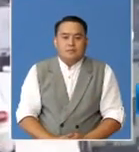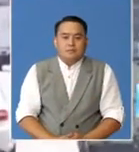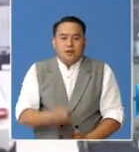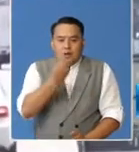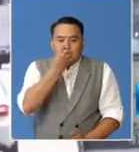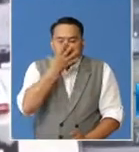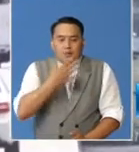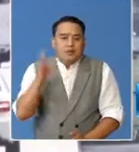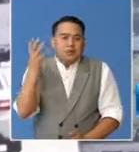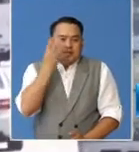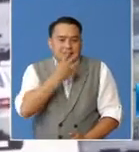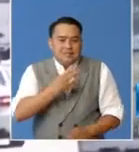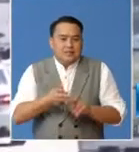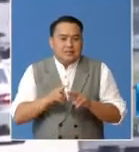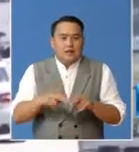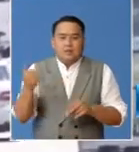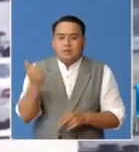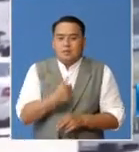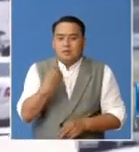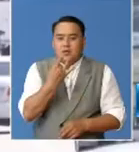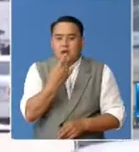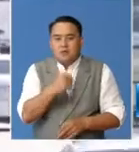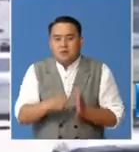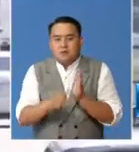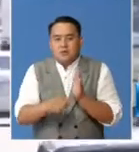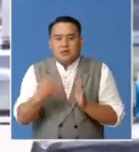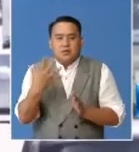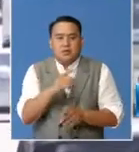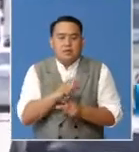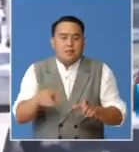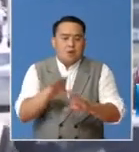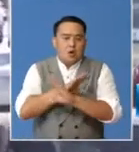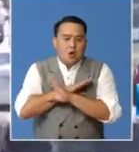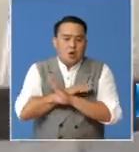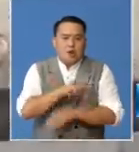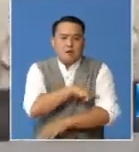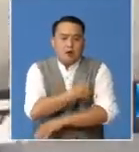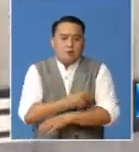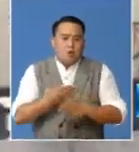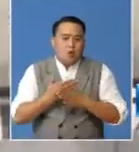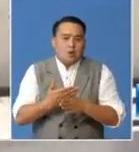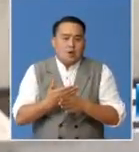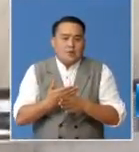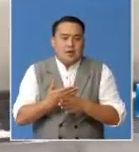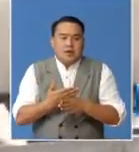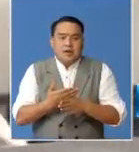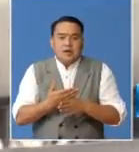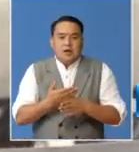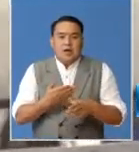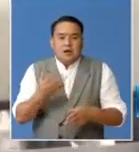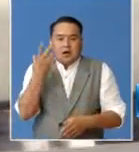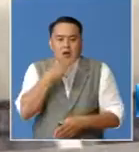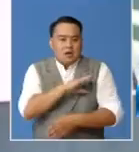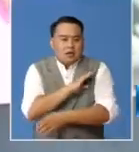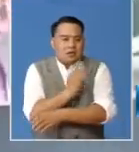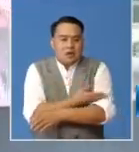Жапонияда аптап ыстықтан соңғы бір аптада 65 адам көз жұмды, тағы 21 адам дәрігерлердің көмегіне жүгінген. Билік күннің қатты